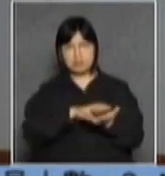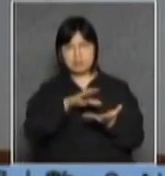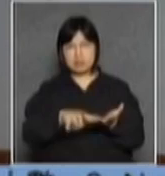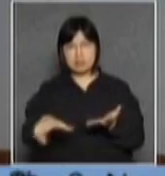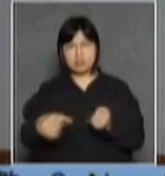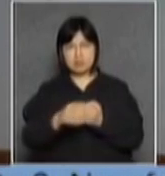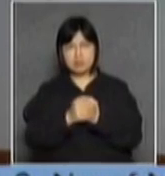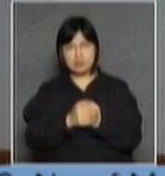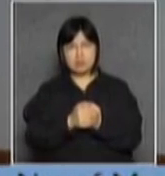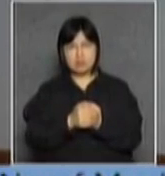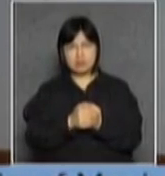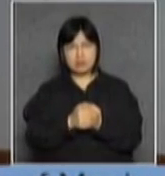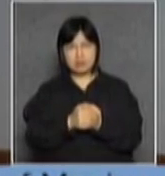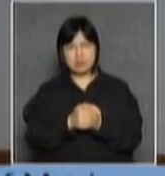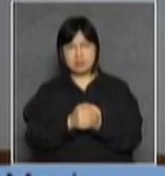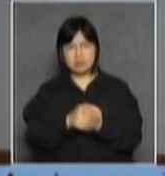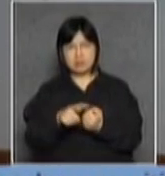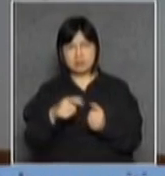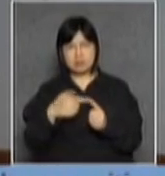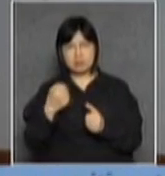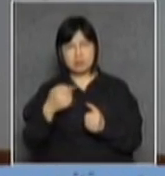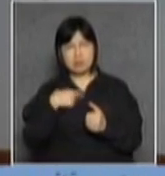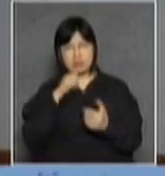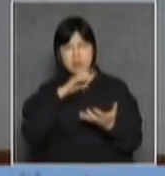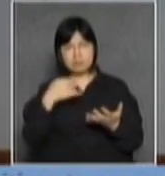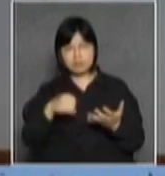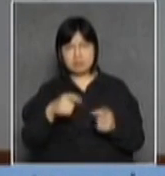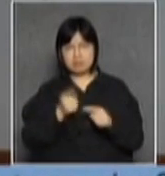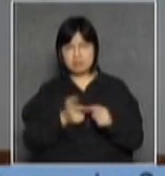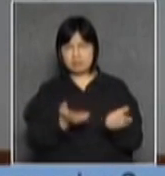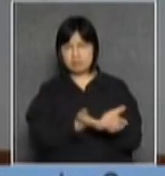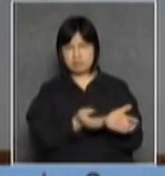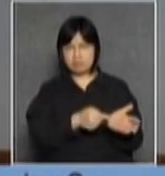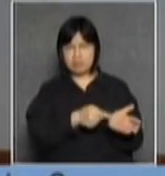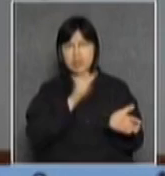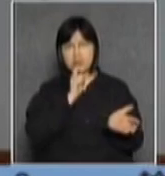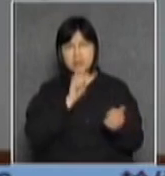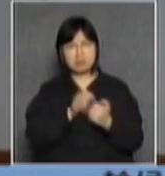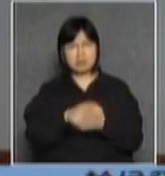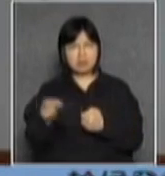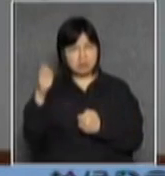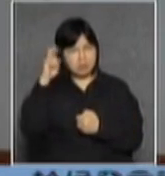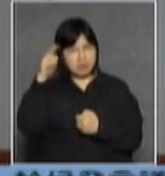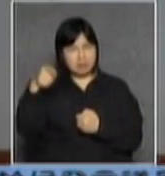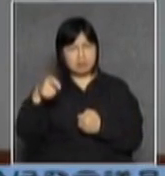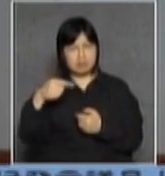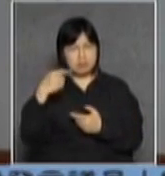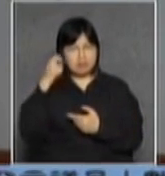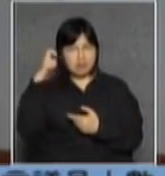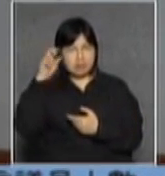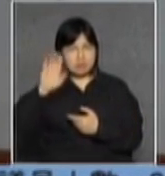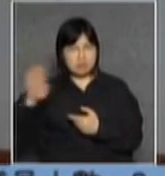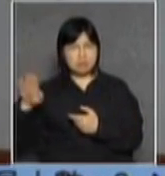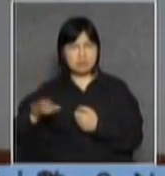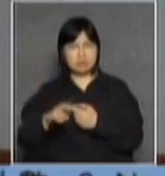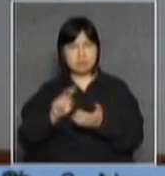俾主席話唔准引述。嗱，如果真係有根有據喎。嗱，你諗下佢呢一個咁嘅哲學點解兩